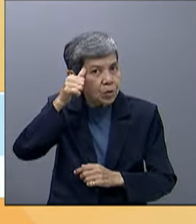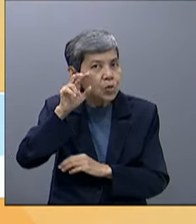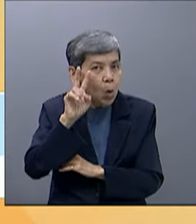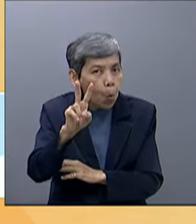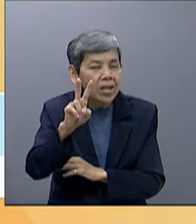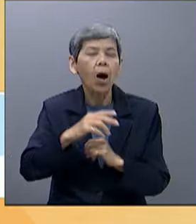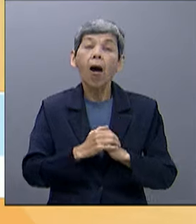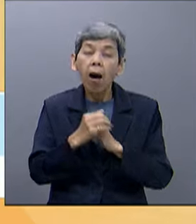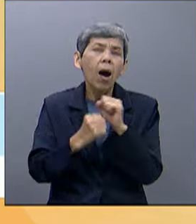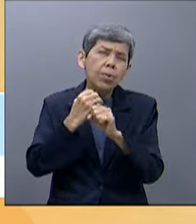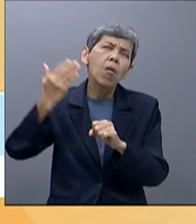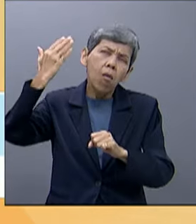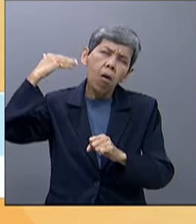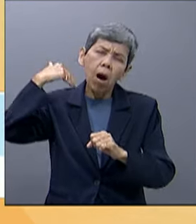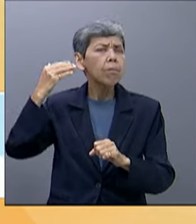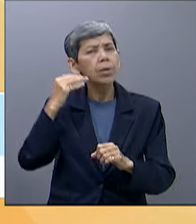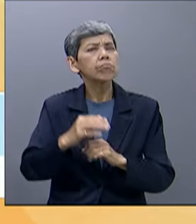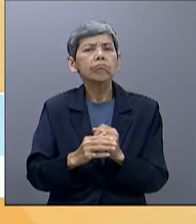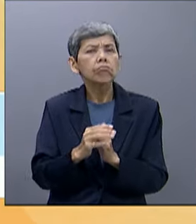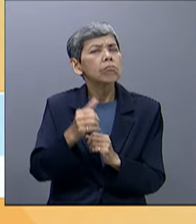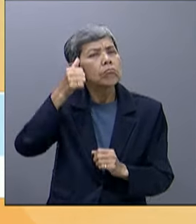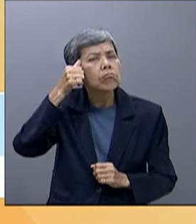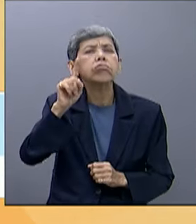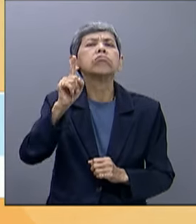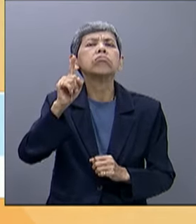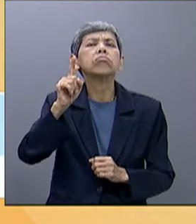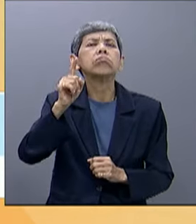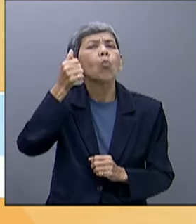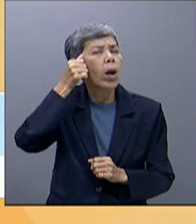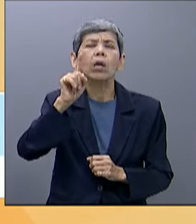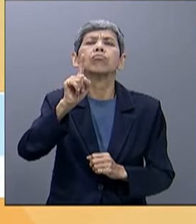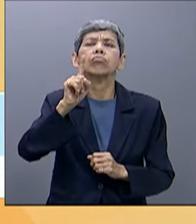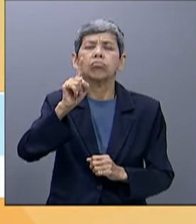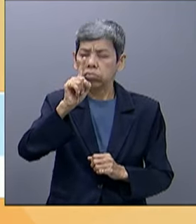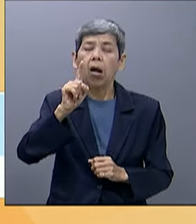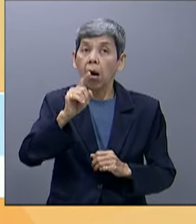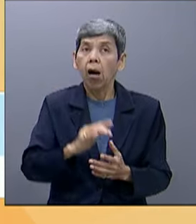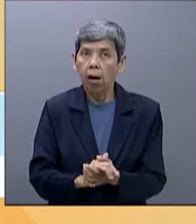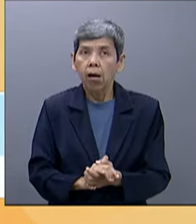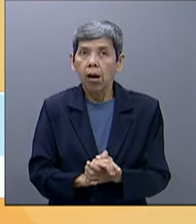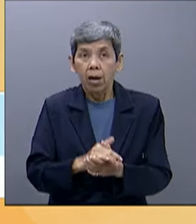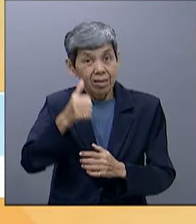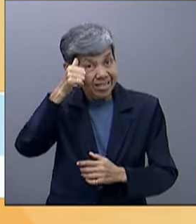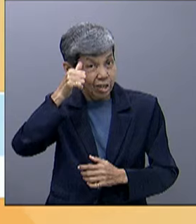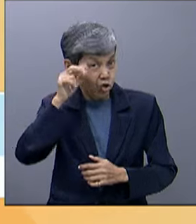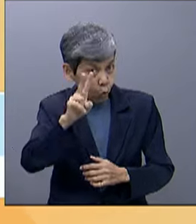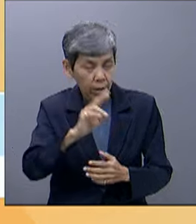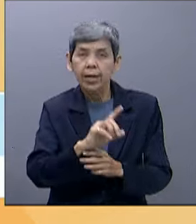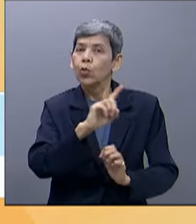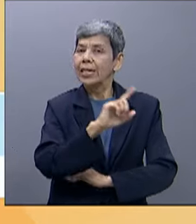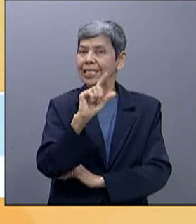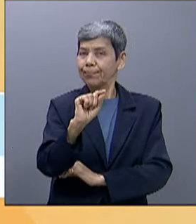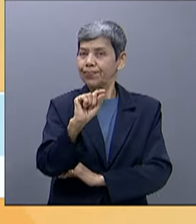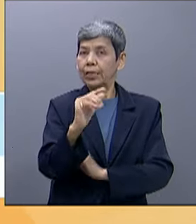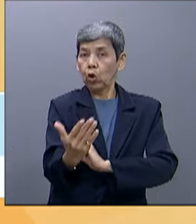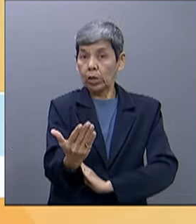อ้คือปีก่อนๆไม่ได้มี2วัน2คืนแบบนี้ใช่ไหมครับ จะมีแค่วันเดียวกับคืนเดียวครับก็คือ2วันก็คือวันที่20นะครับภาคเ